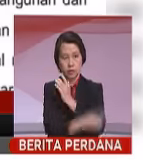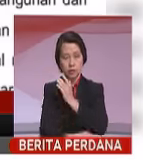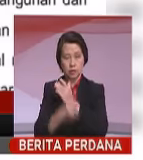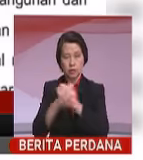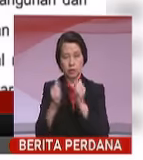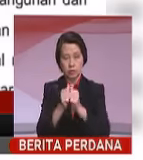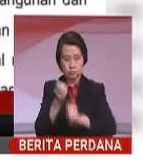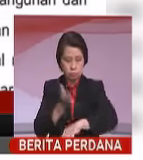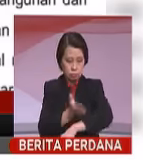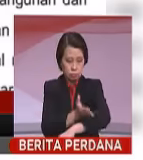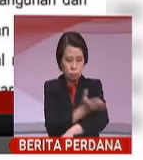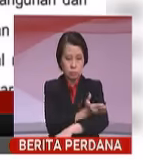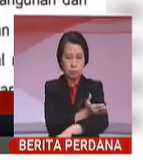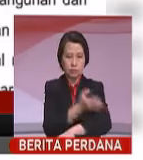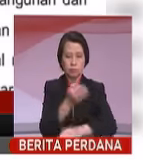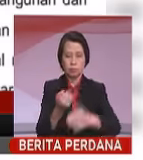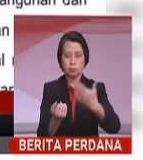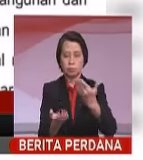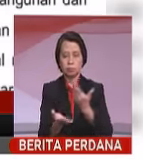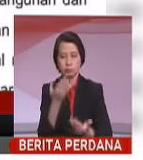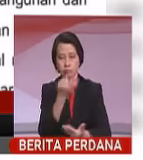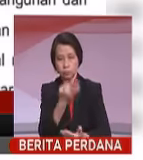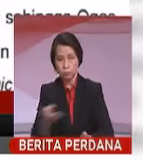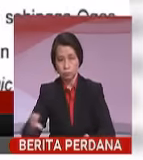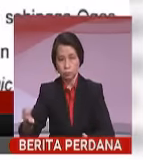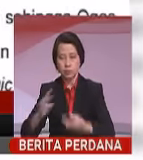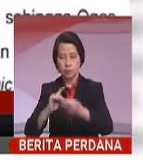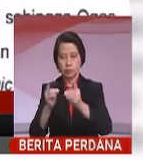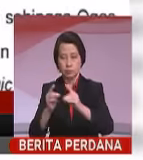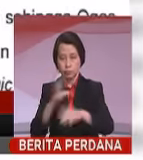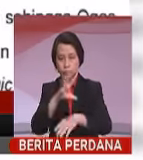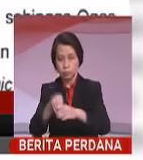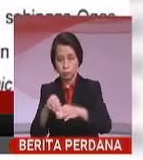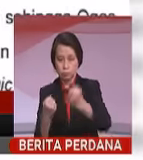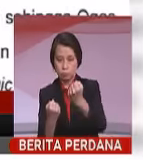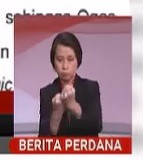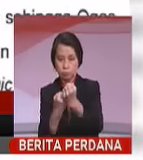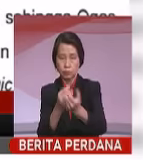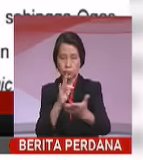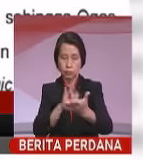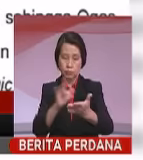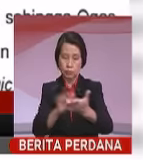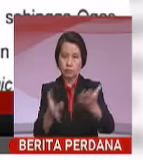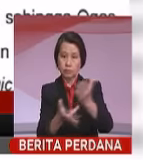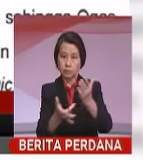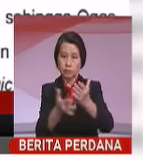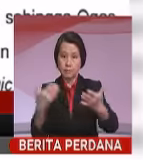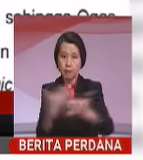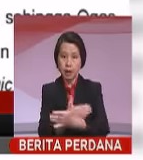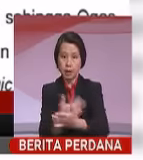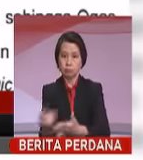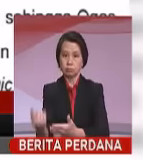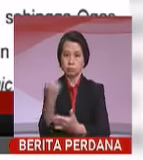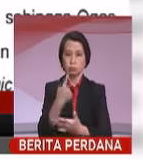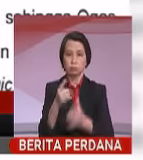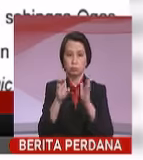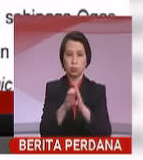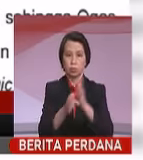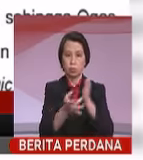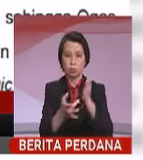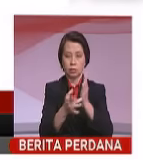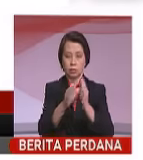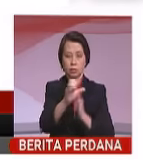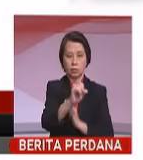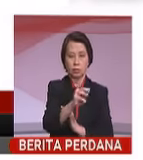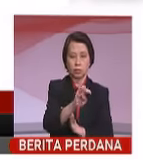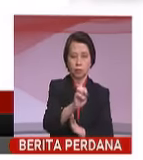melalui pemerkasan infrastruktur digital. Ini termasuk menyokong pembangunan dan aplikasi teknologi baharu yang muncul seperti teknologi